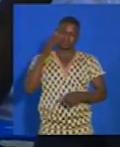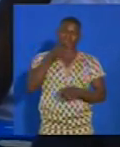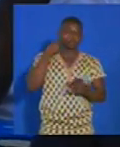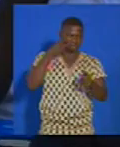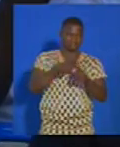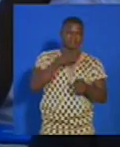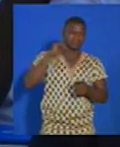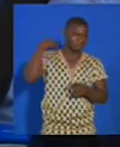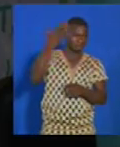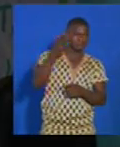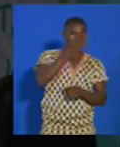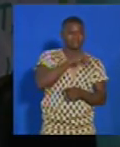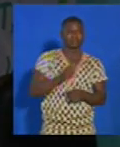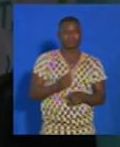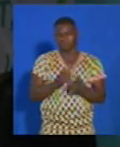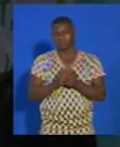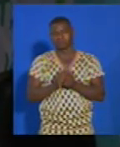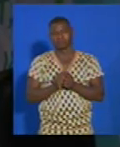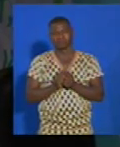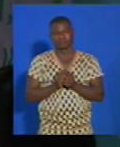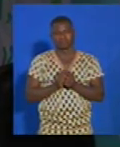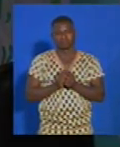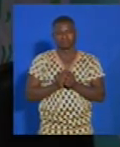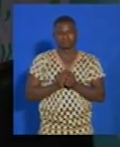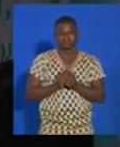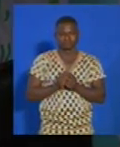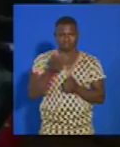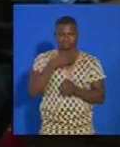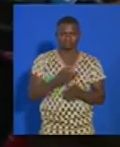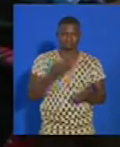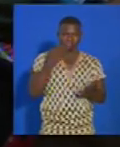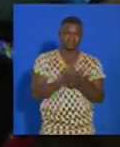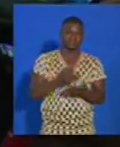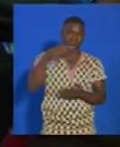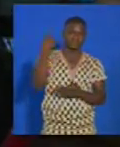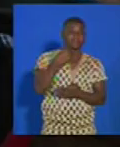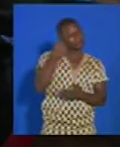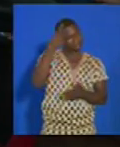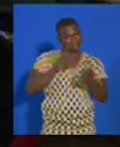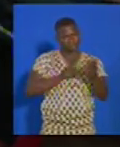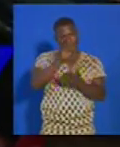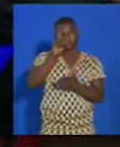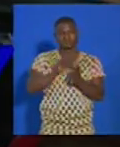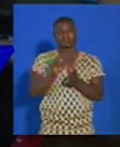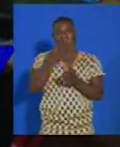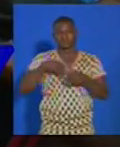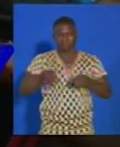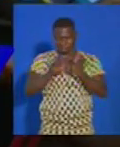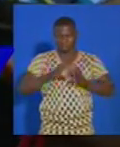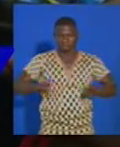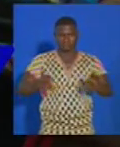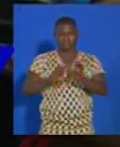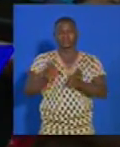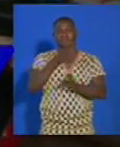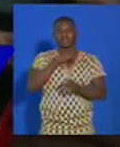aux professionnels des médias burkinabés. Le Fonds permanent pour le développement des collectivités territoriales tire